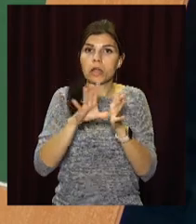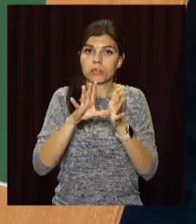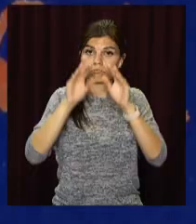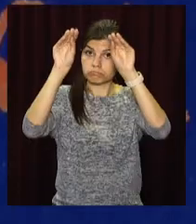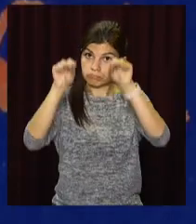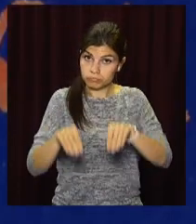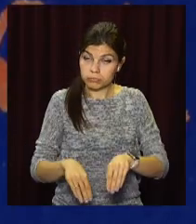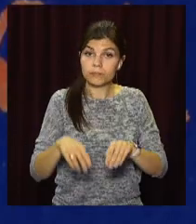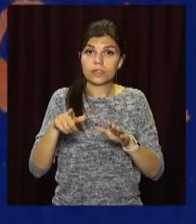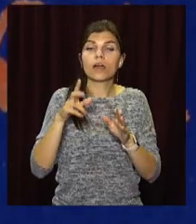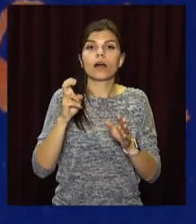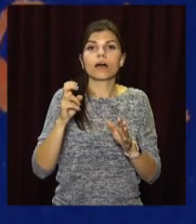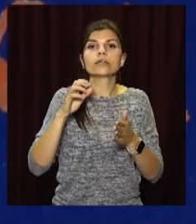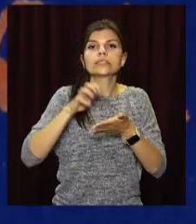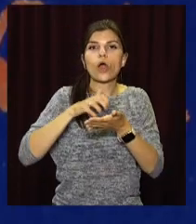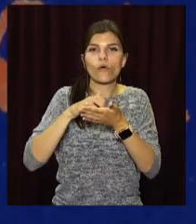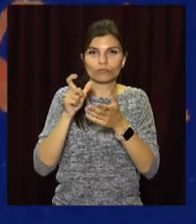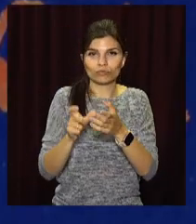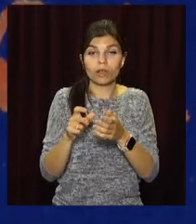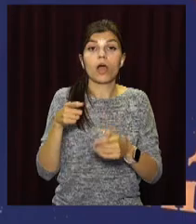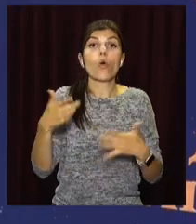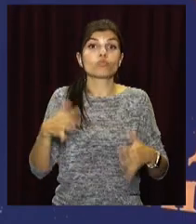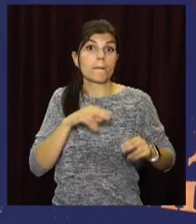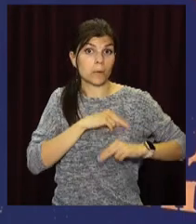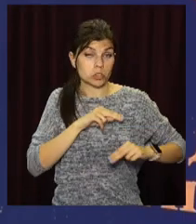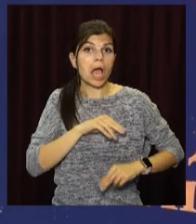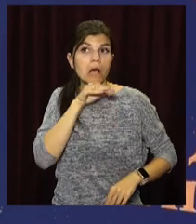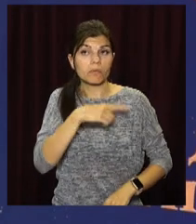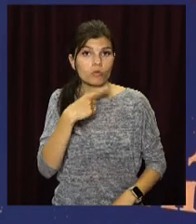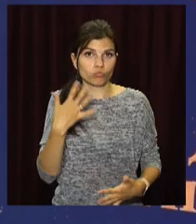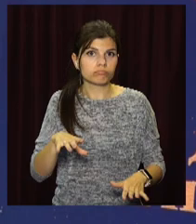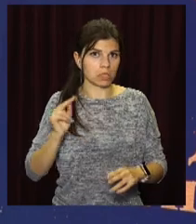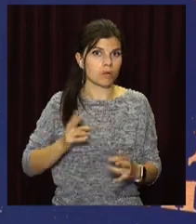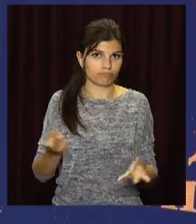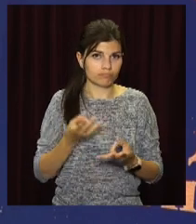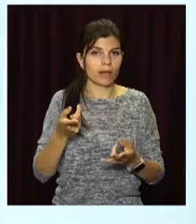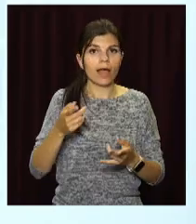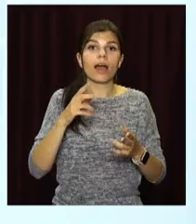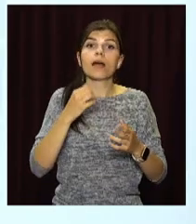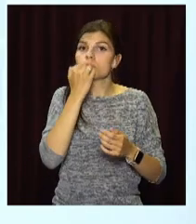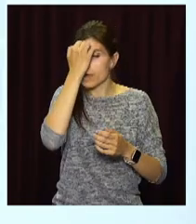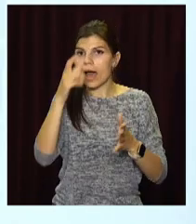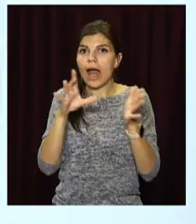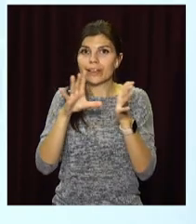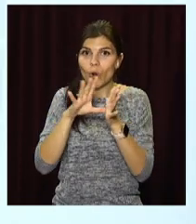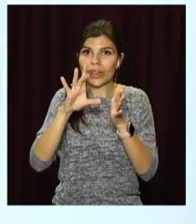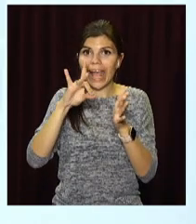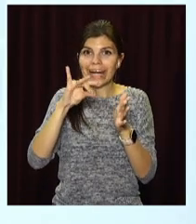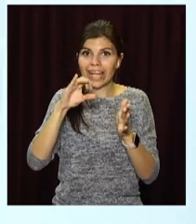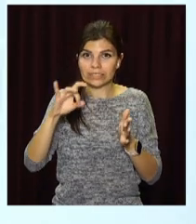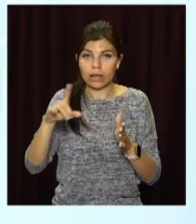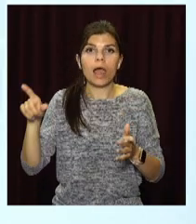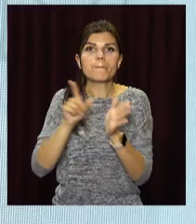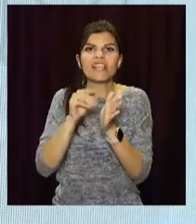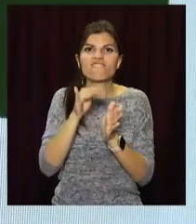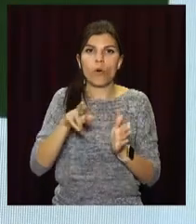реєстру застрахованих осіб Пенсійного фонду. Він вже працює, кажуть експерти. Завдяки електронному реєстру Пенсійний фонд має